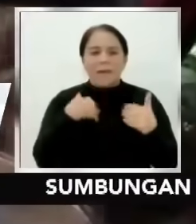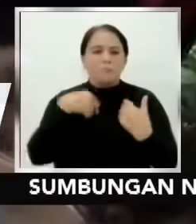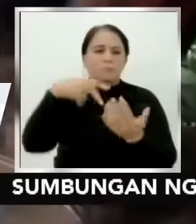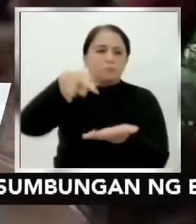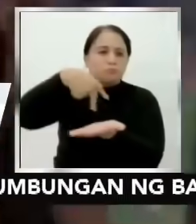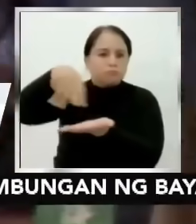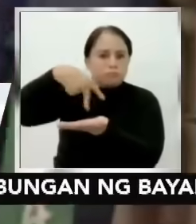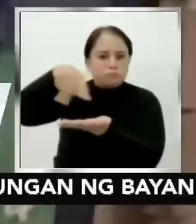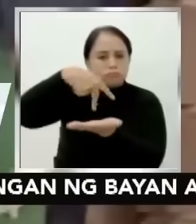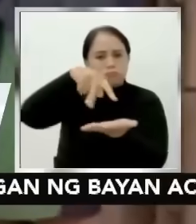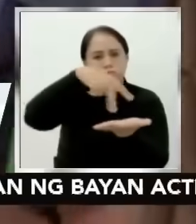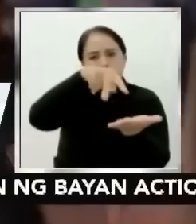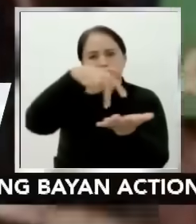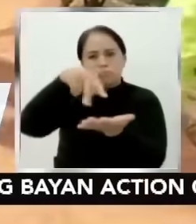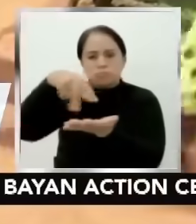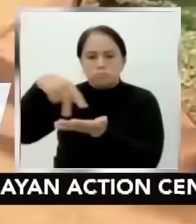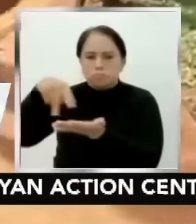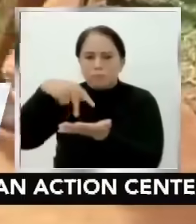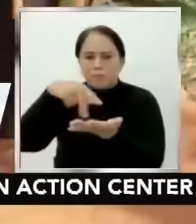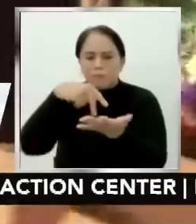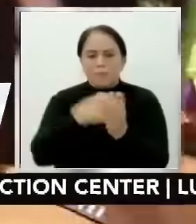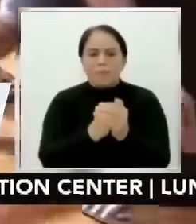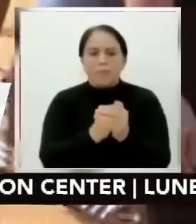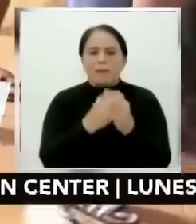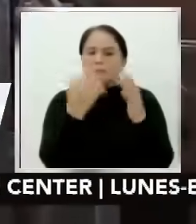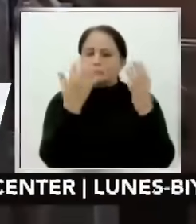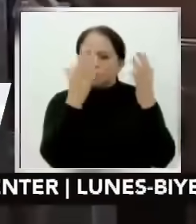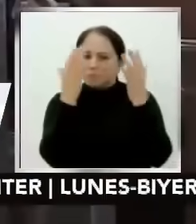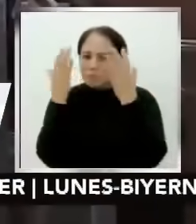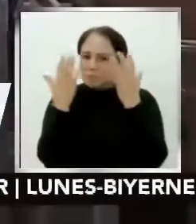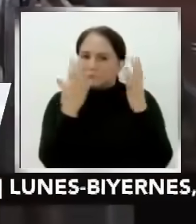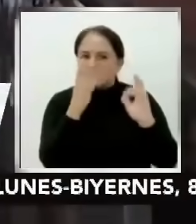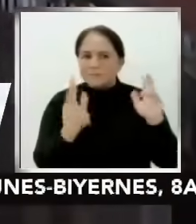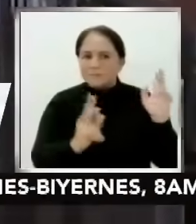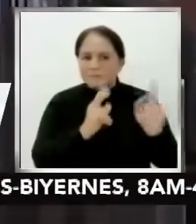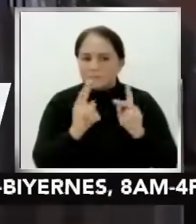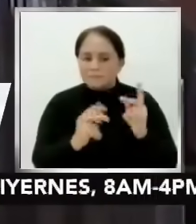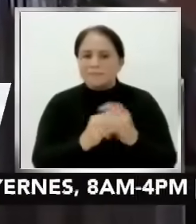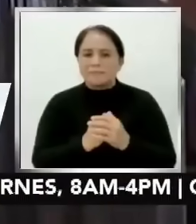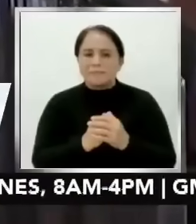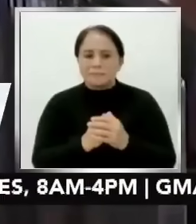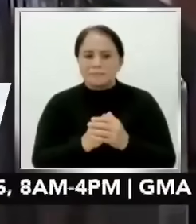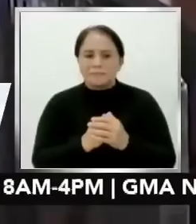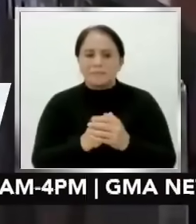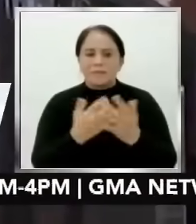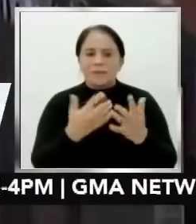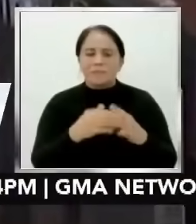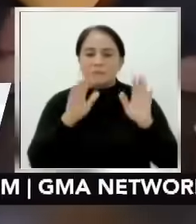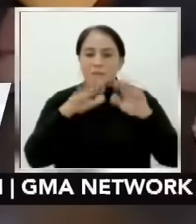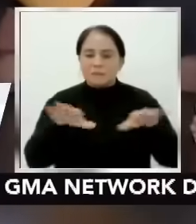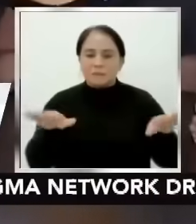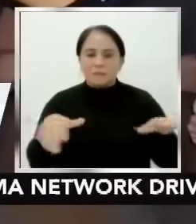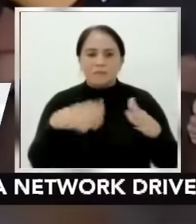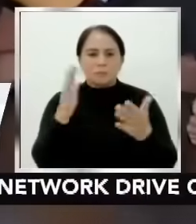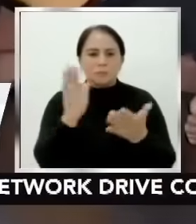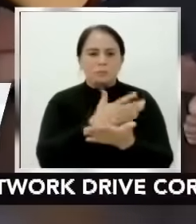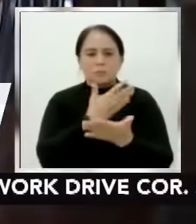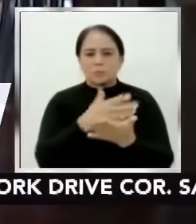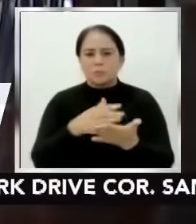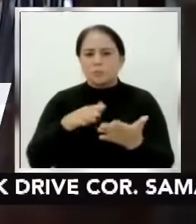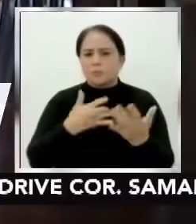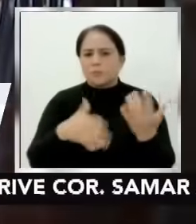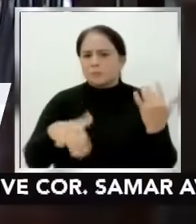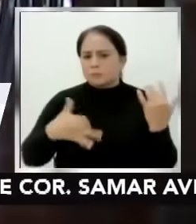dancers, nagpapalakpak ang mga tao, at mga batang kumakanta at tumutugtog ng mga